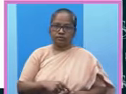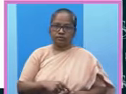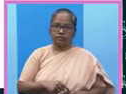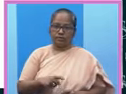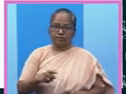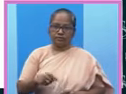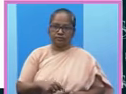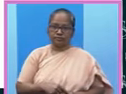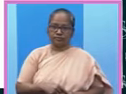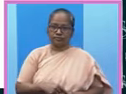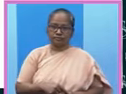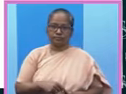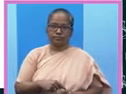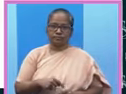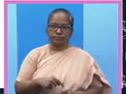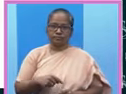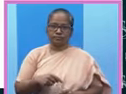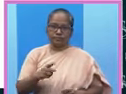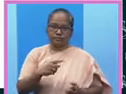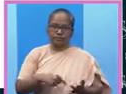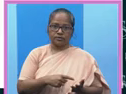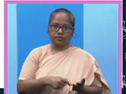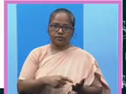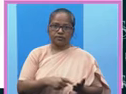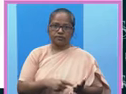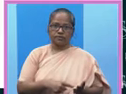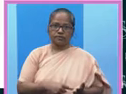360 வகுத்தல் 3, சொன்னால் என்ன வரும், தீட்டாவினுடைய மதிப்பு,